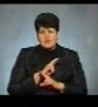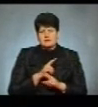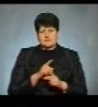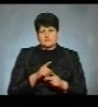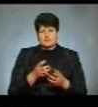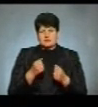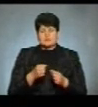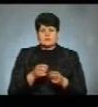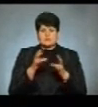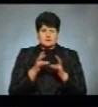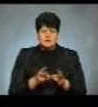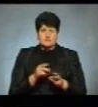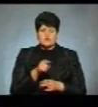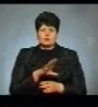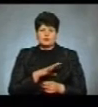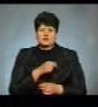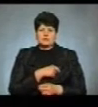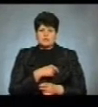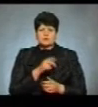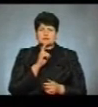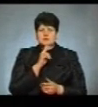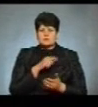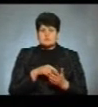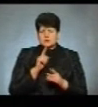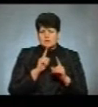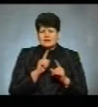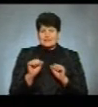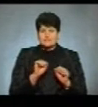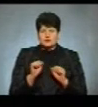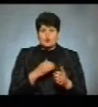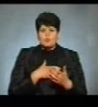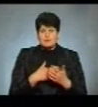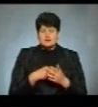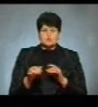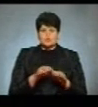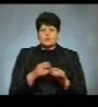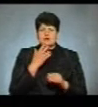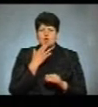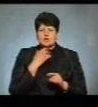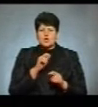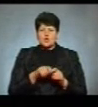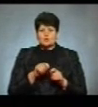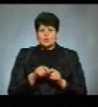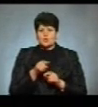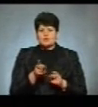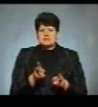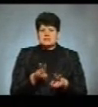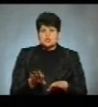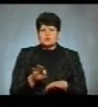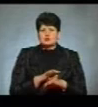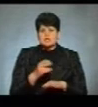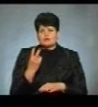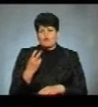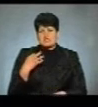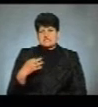лікарні. Віталій Ващенко був депутатом Кременецької міськради, керівником фракції громадського руху «Народний контроль». У нього залишилася дружина і